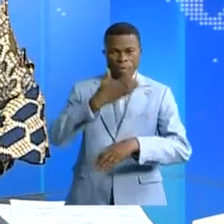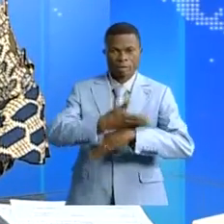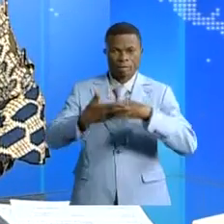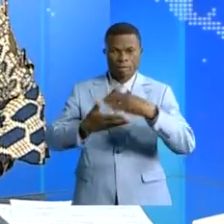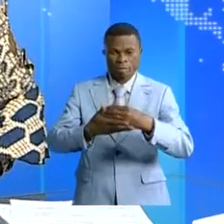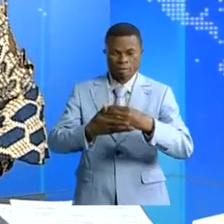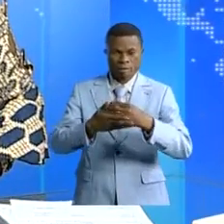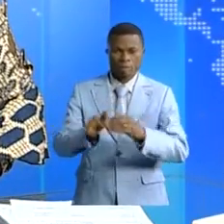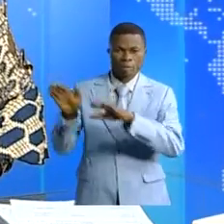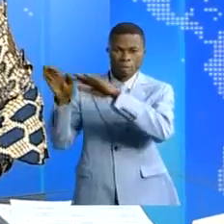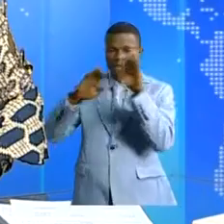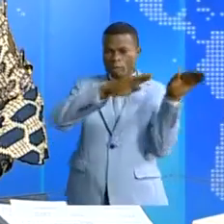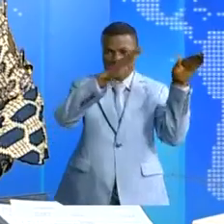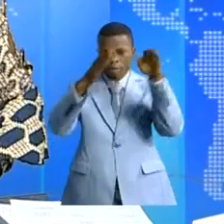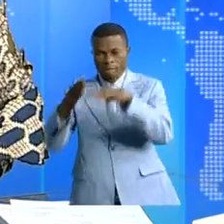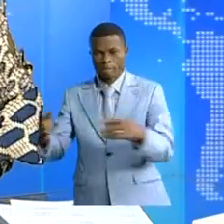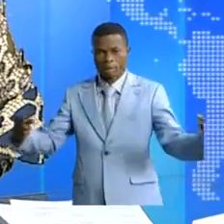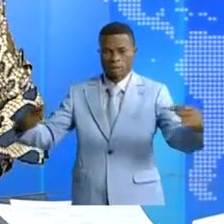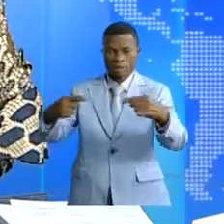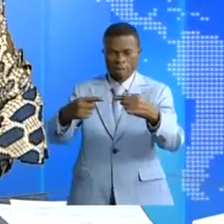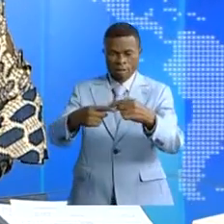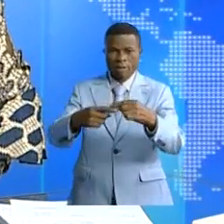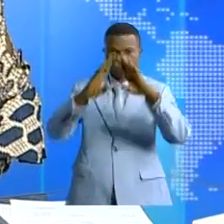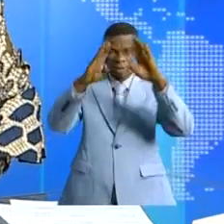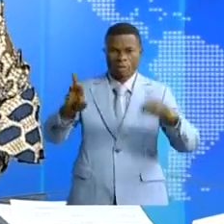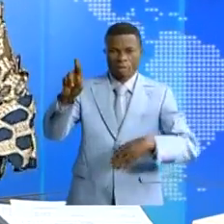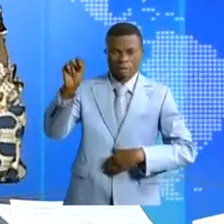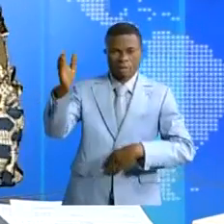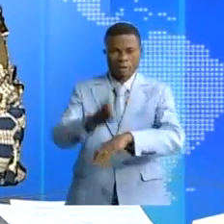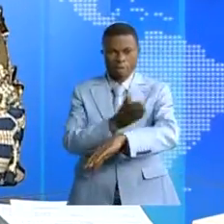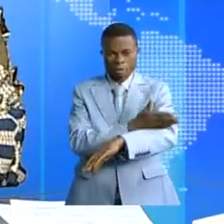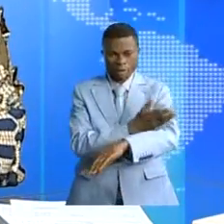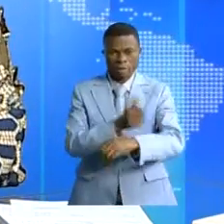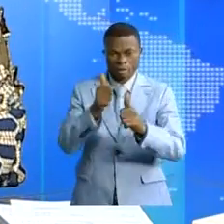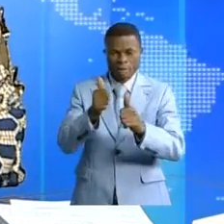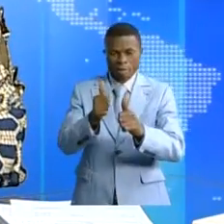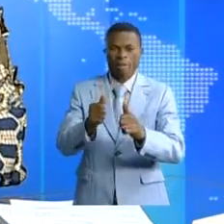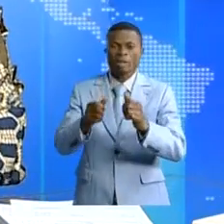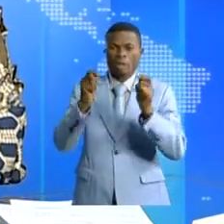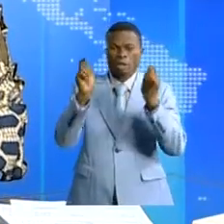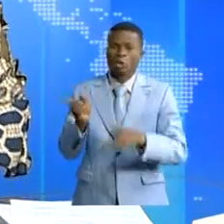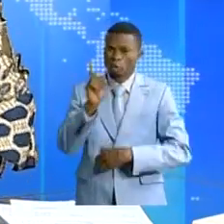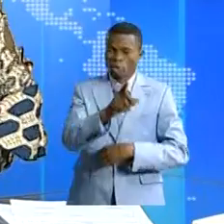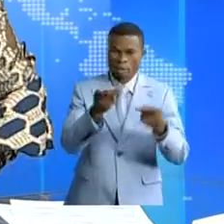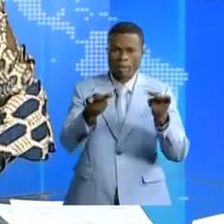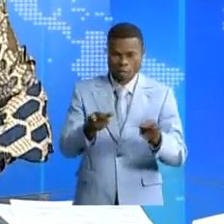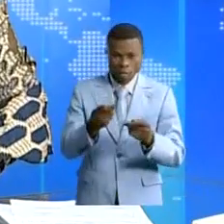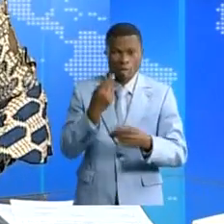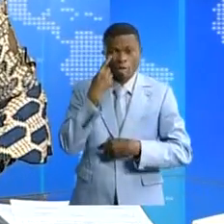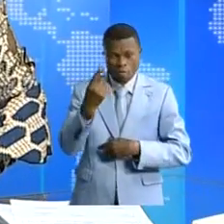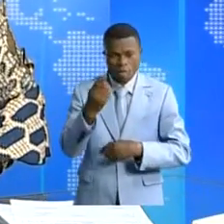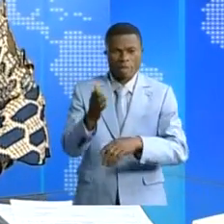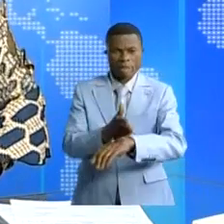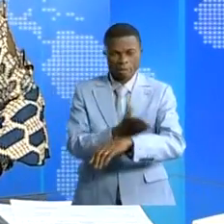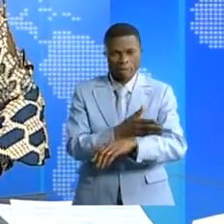du saut de mouton situé au croisement de la RTNC évoluent normalement. Nos reporters sont descendus sur le terrain pour faire l'état de lieu.